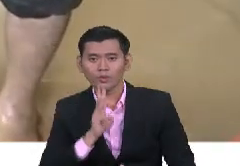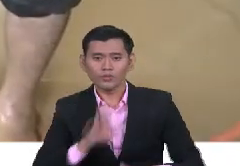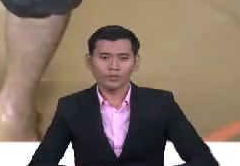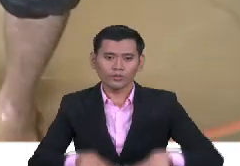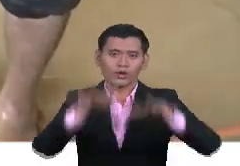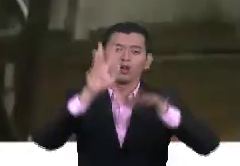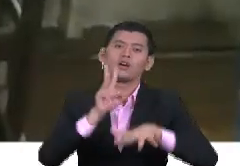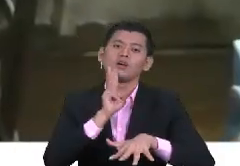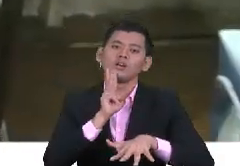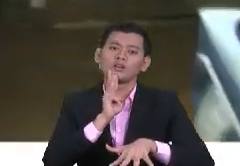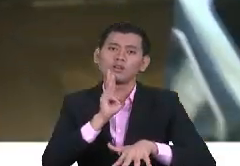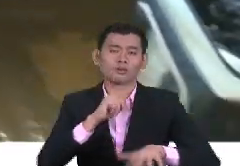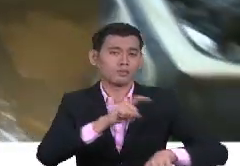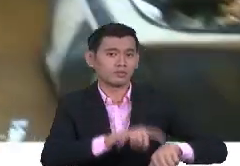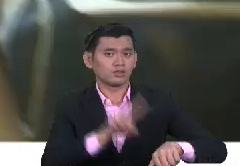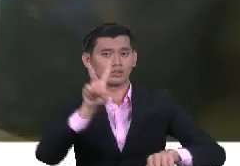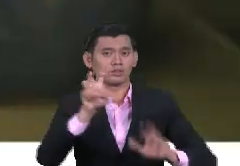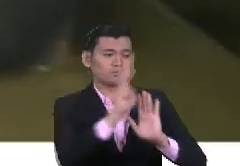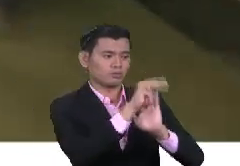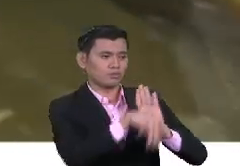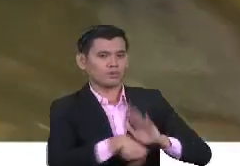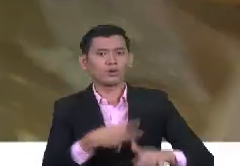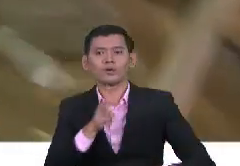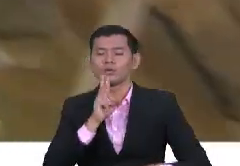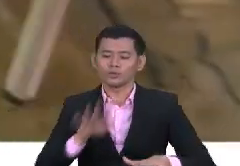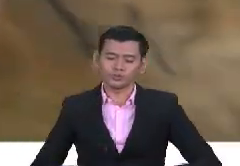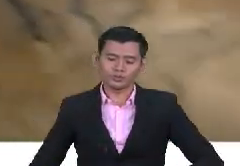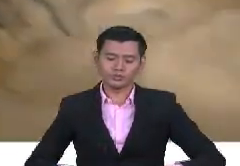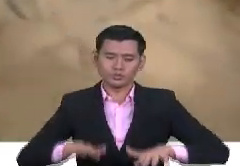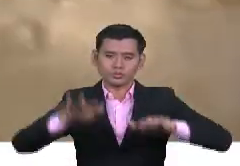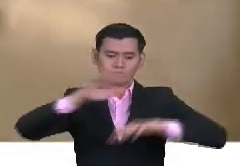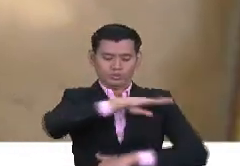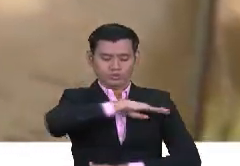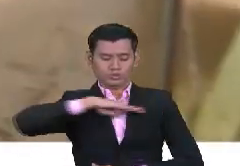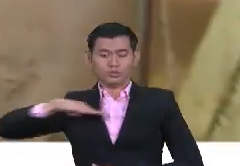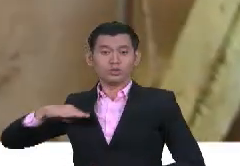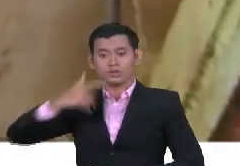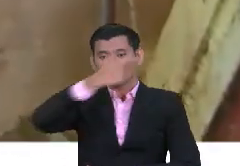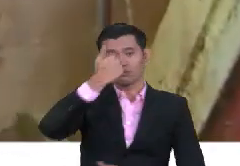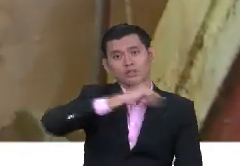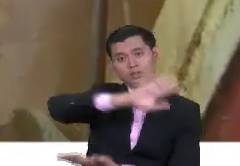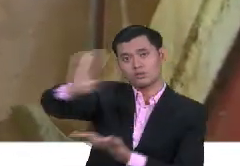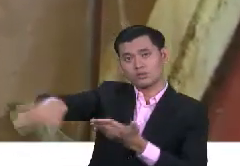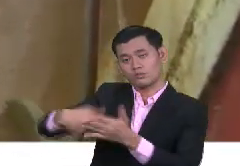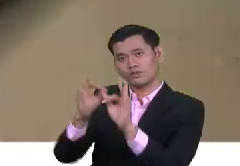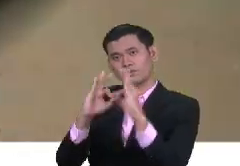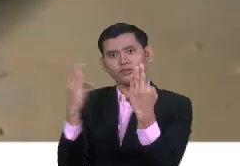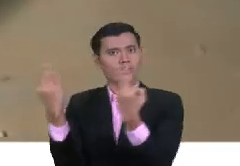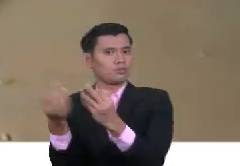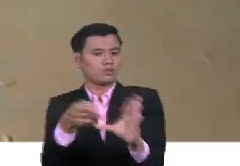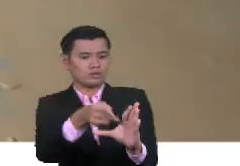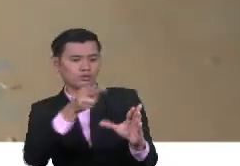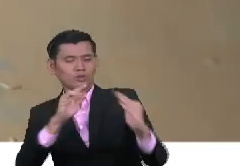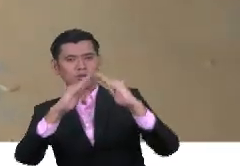banjir hanya mengambil masa 20 minit untuk naik hingga ke paras dada, memaksa Rohani sekeluarga meninggalkan rumah.